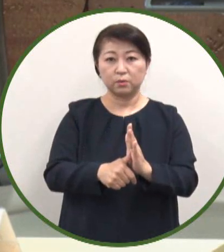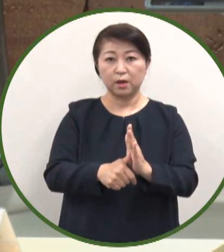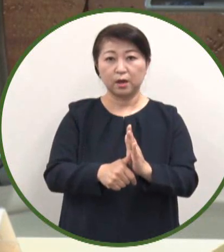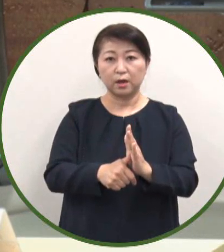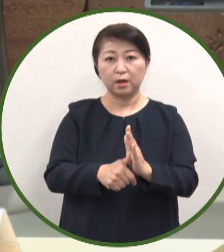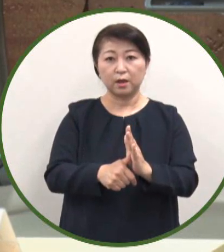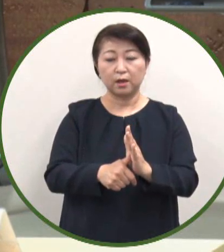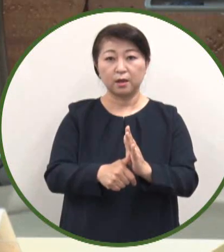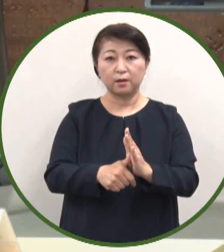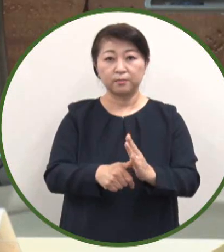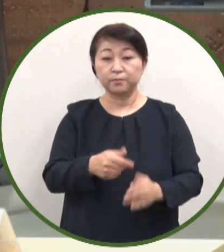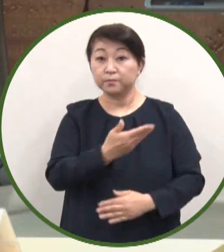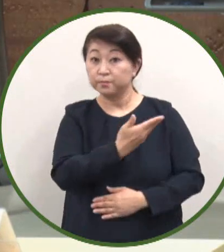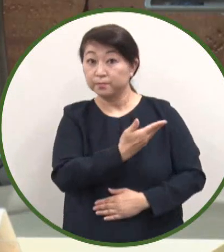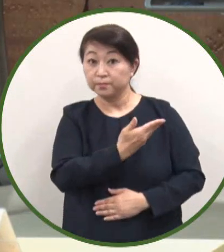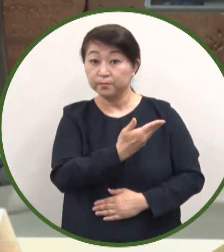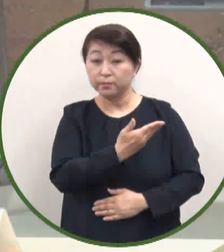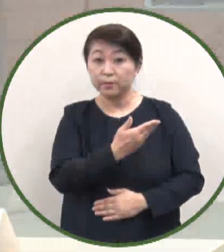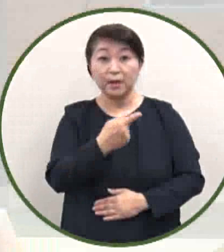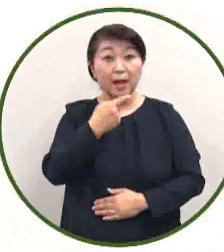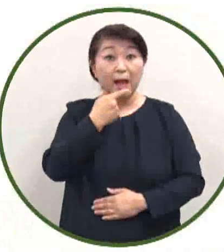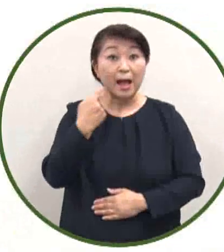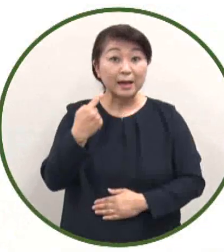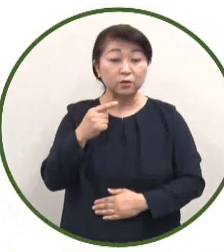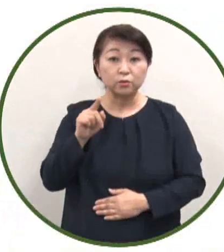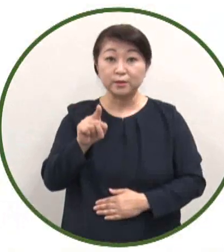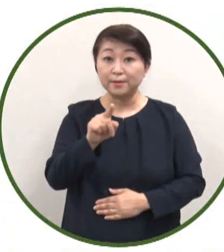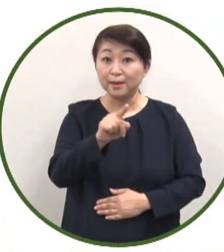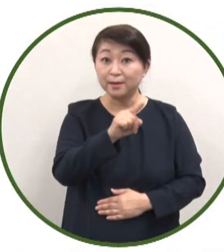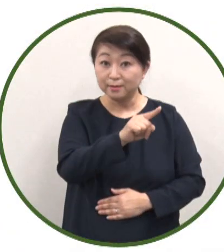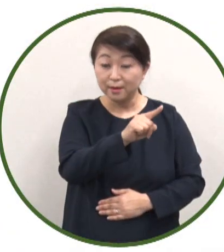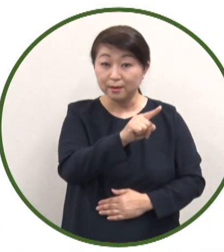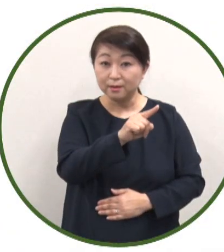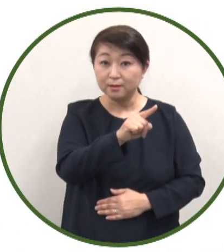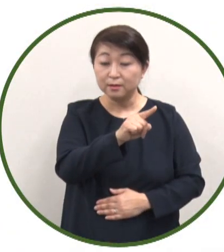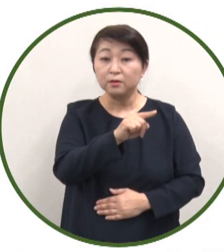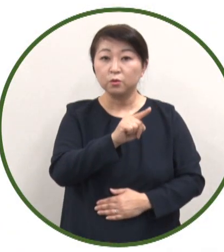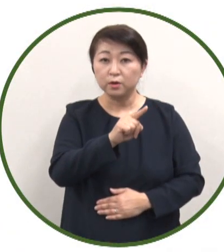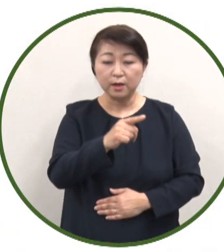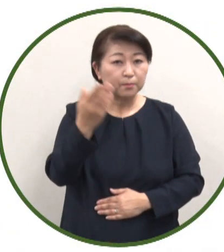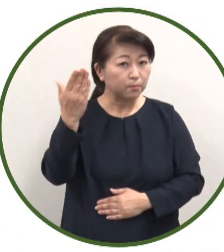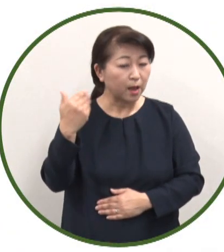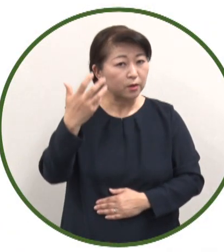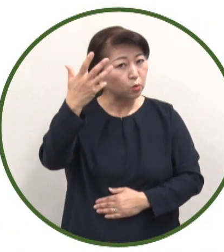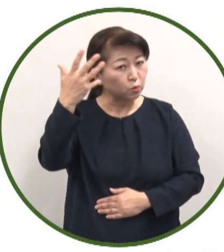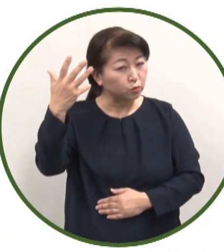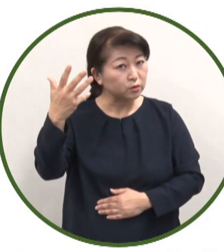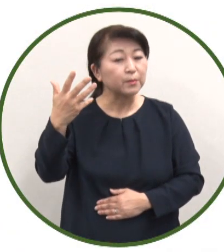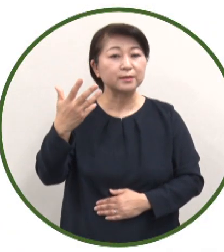この赤い点線ですね、これがまあ当初予測だったわけですけれども、